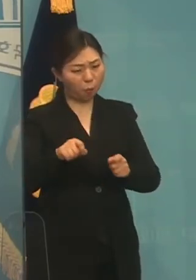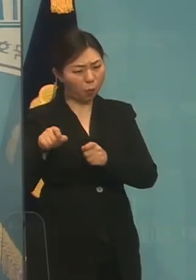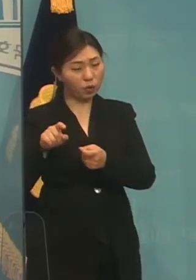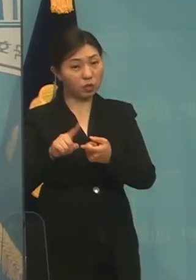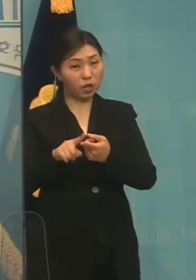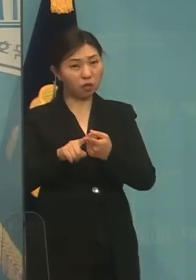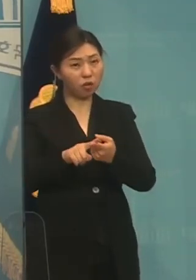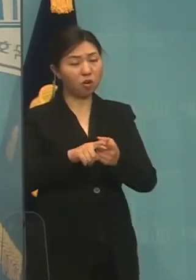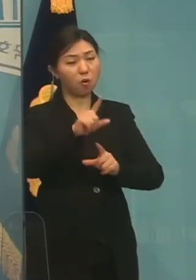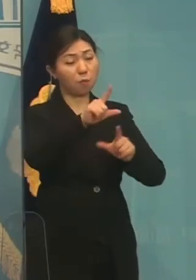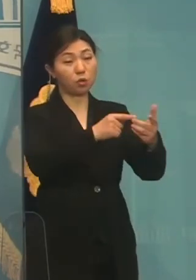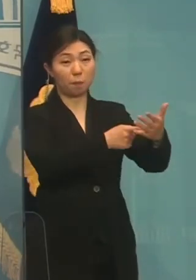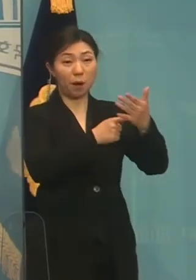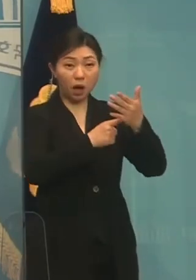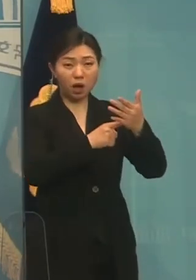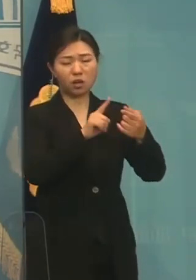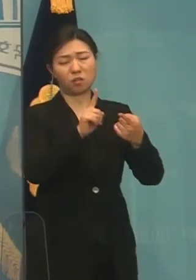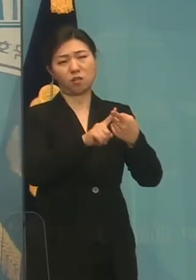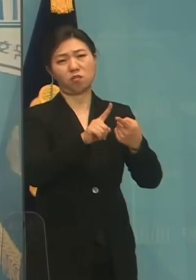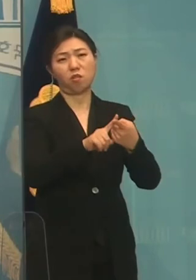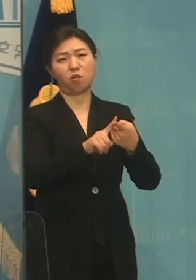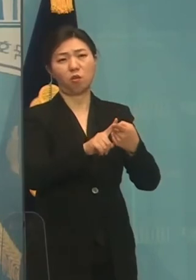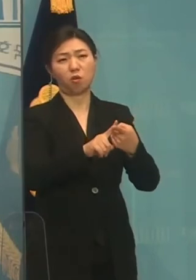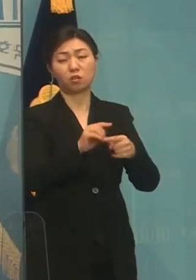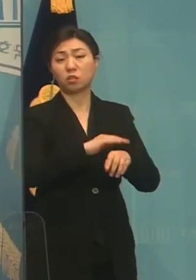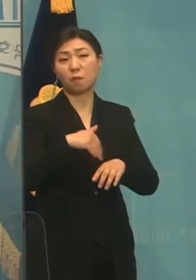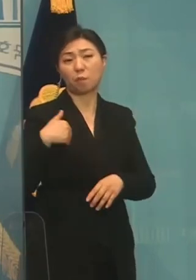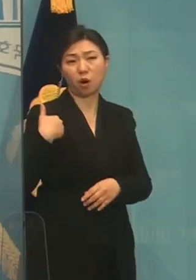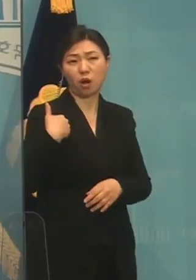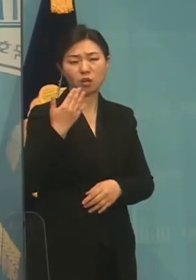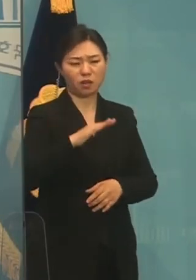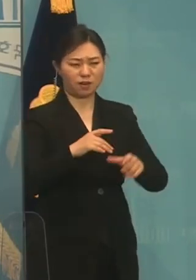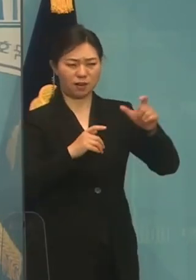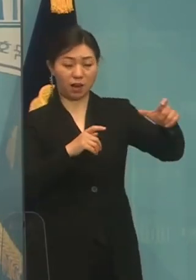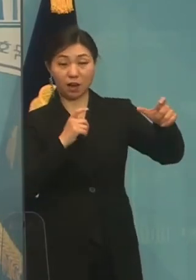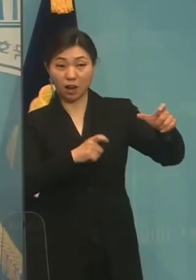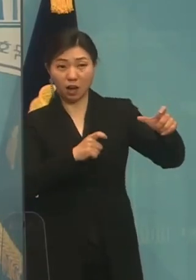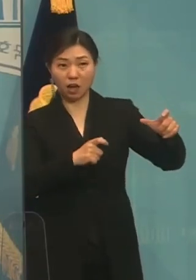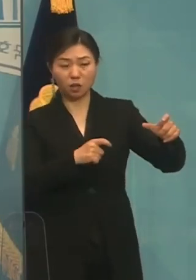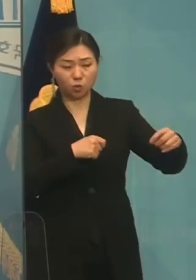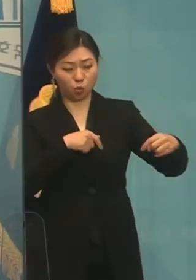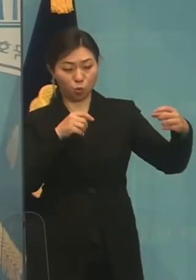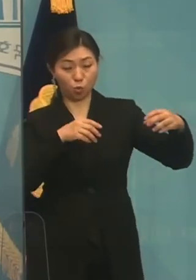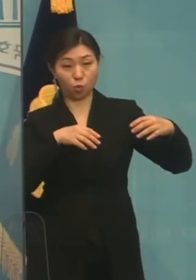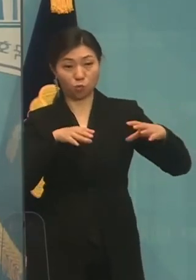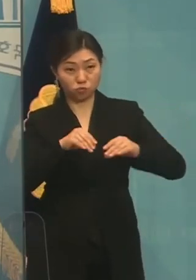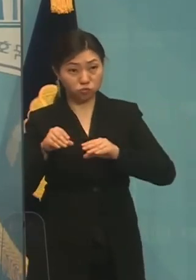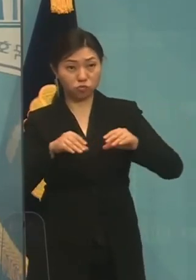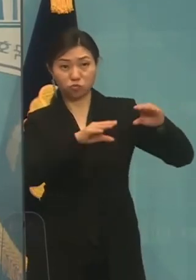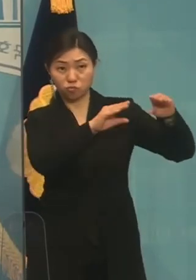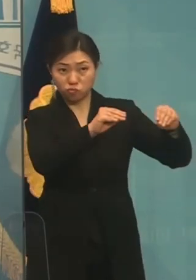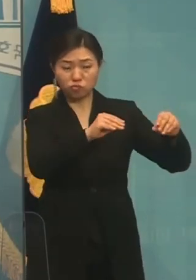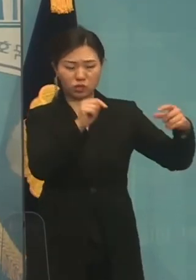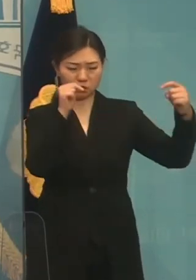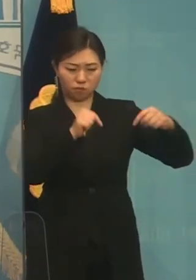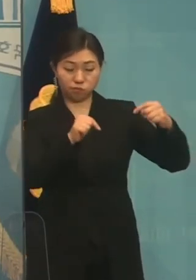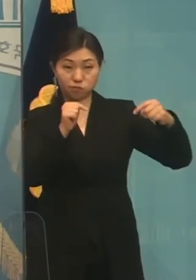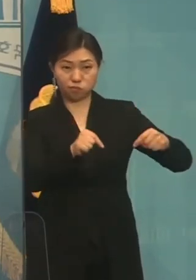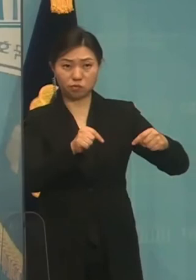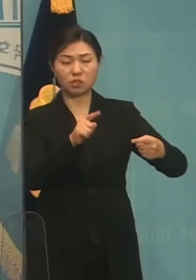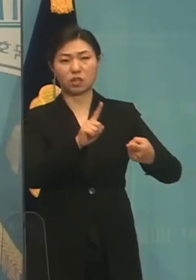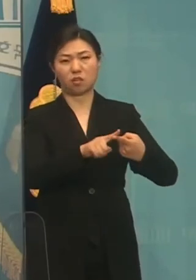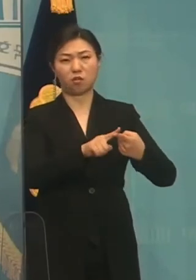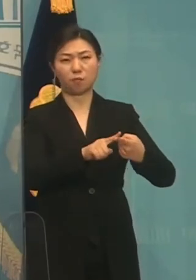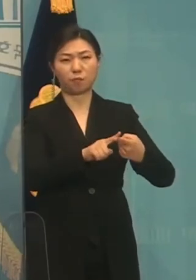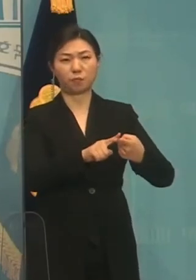하지만 북한이 이미 강대강, 선대선의 원칙을 내세우며 한미가 자신들의 요구사항에 대해 부합하는